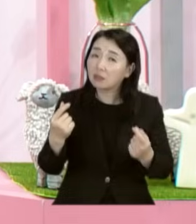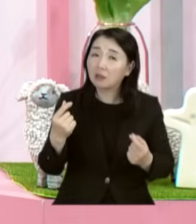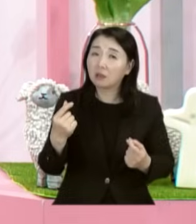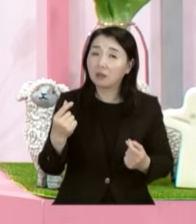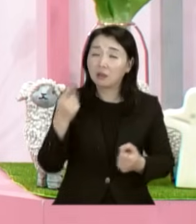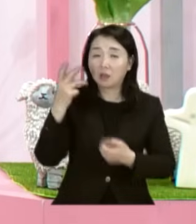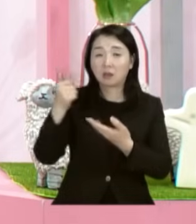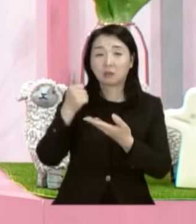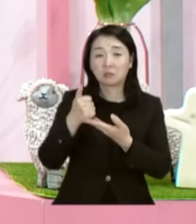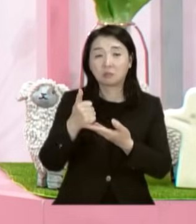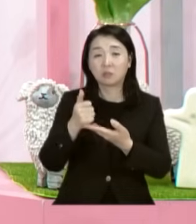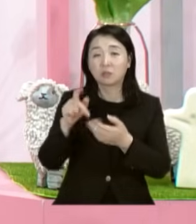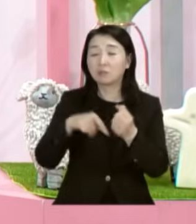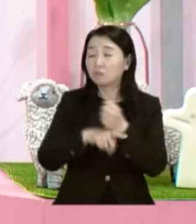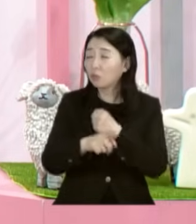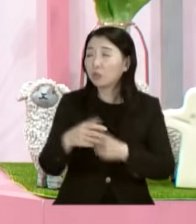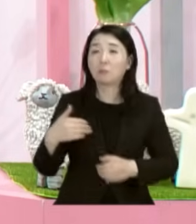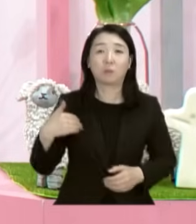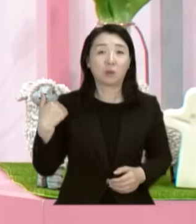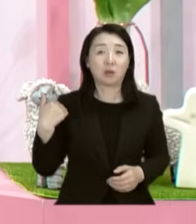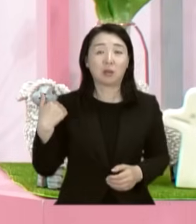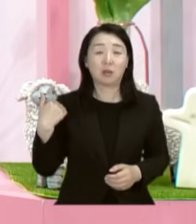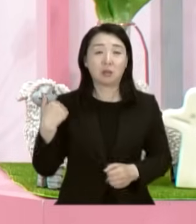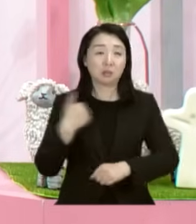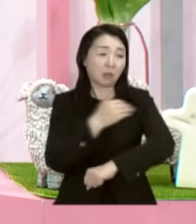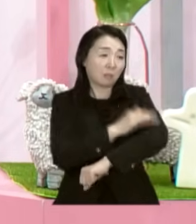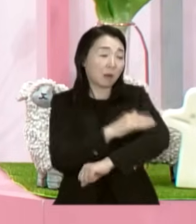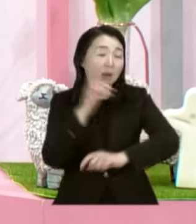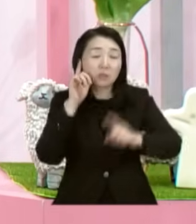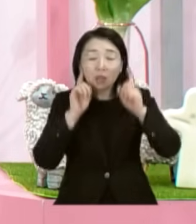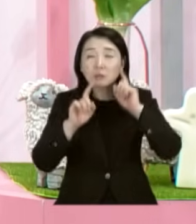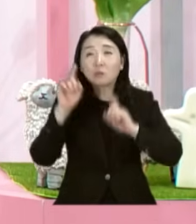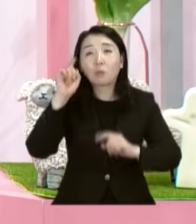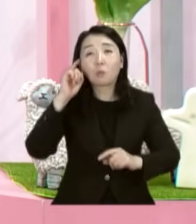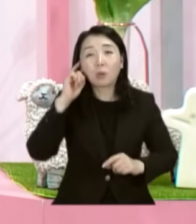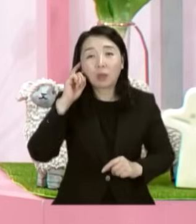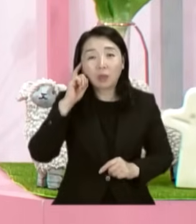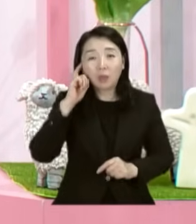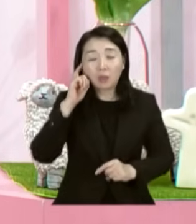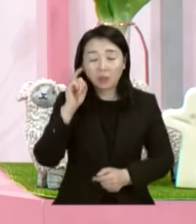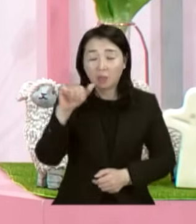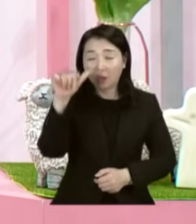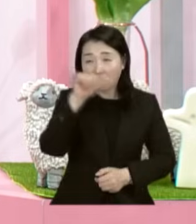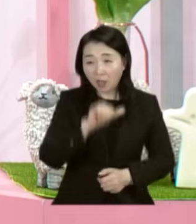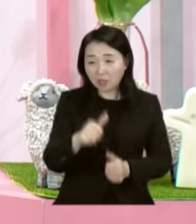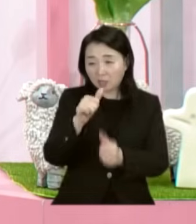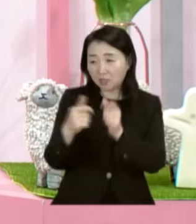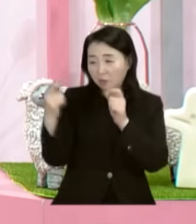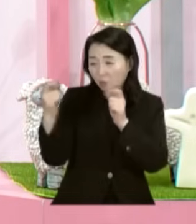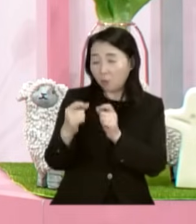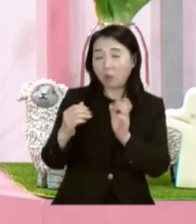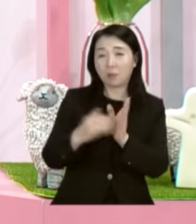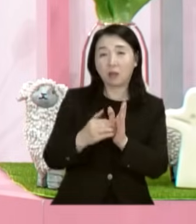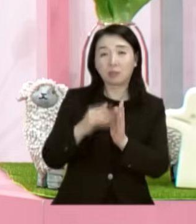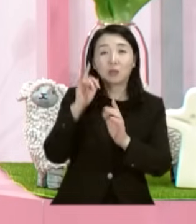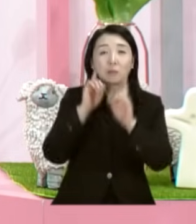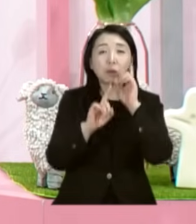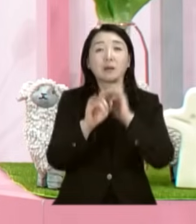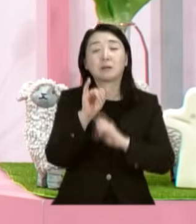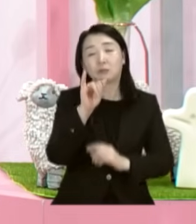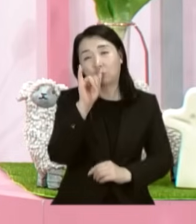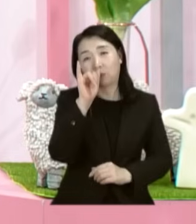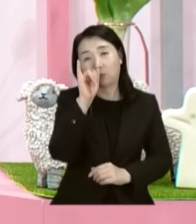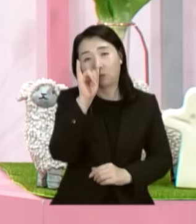뜻입니까 이게 하나님이 무슨 뜻인지 저는 모르겠습니다 제가 팔까지 다쳐야 됩니까 아시안 게임을 앞두고 제가 부상까지